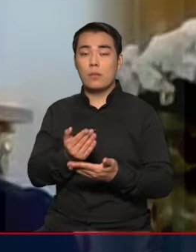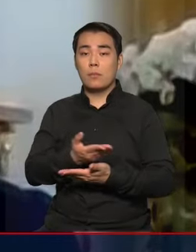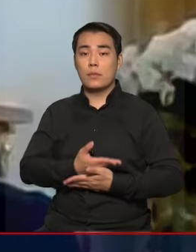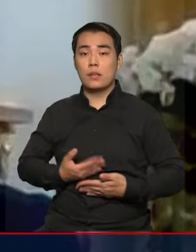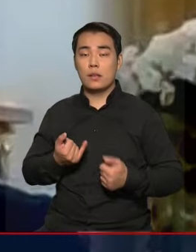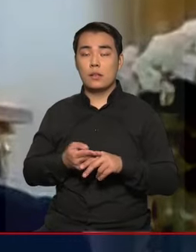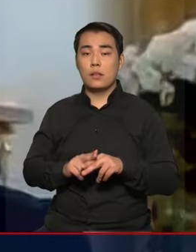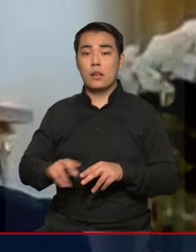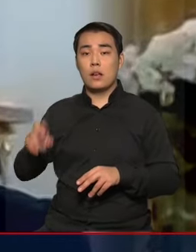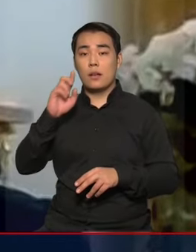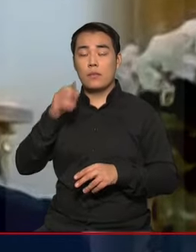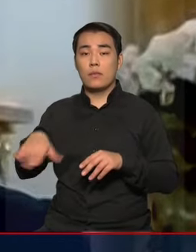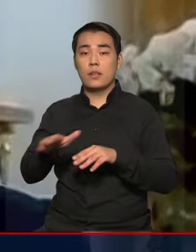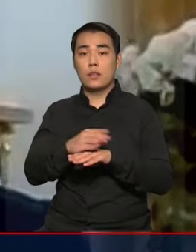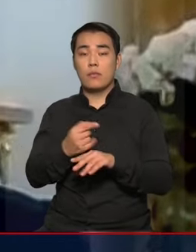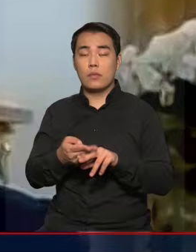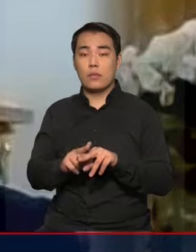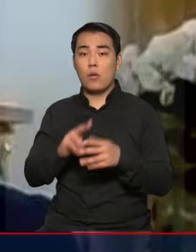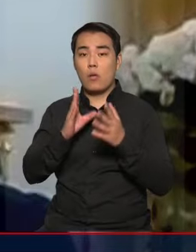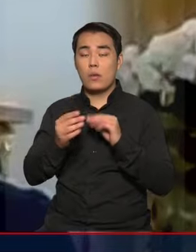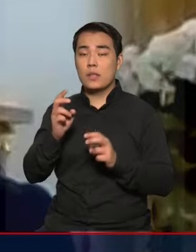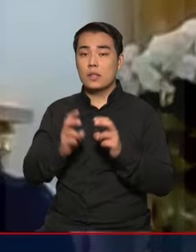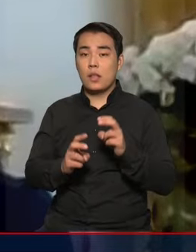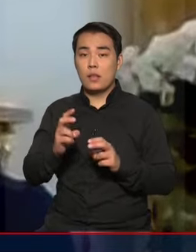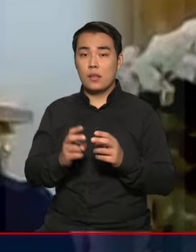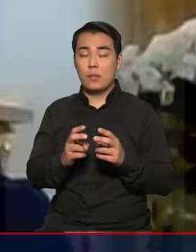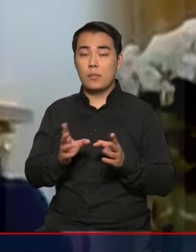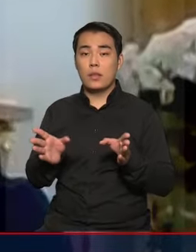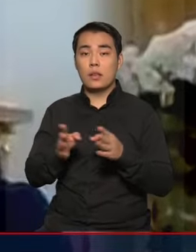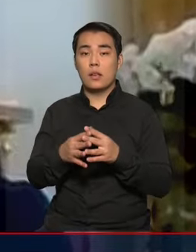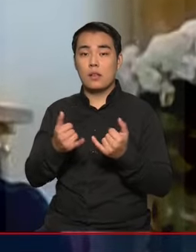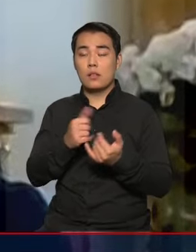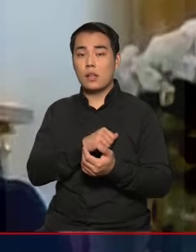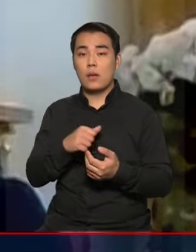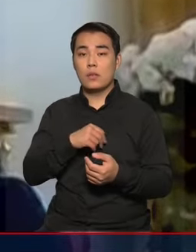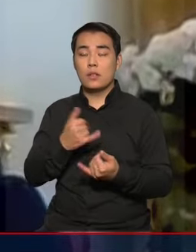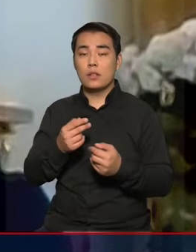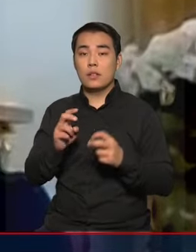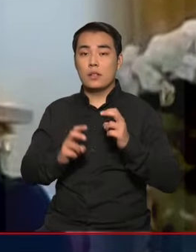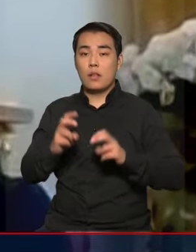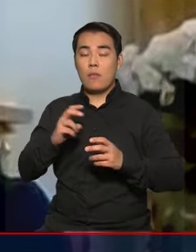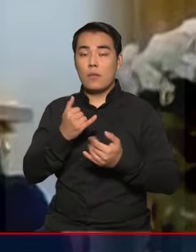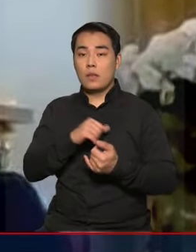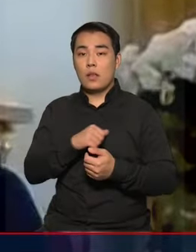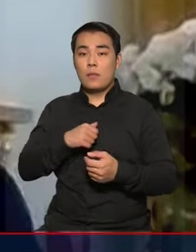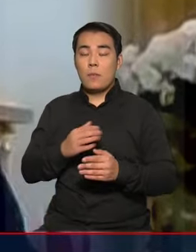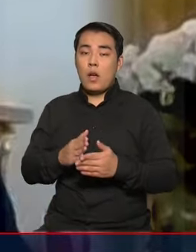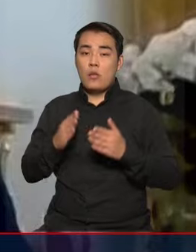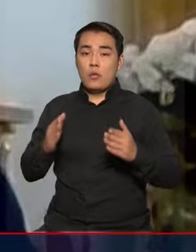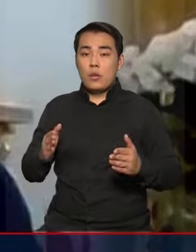күллік Қазақстан бойынша барлық сейсмостанцияны, жекеменшік сейсмостанцияны, кен